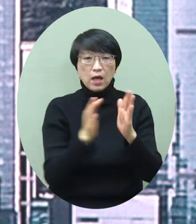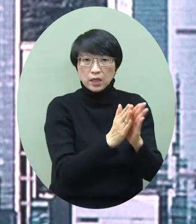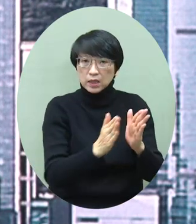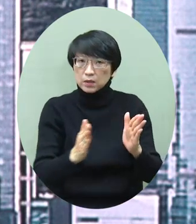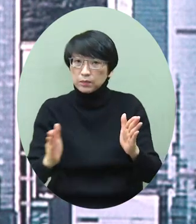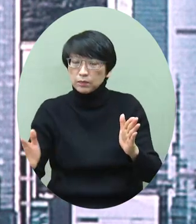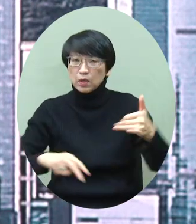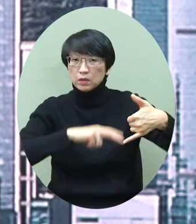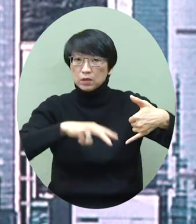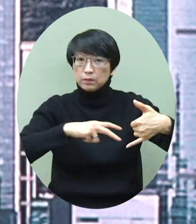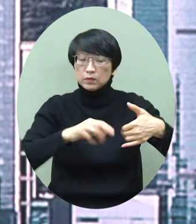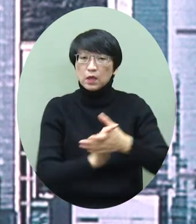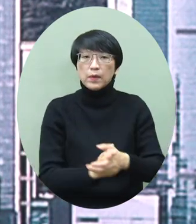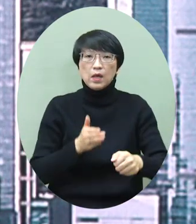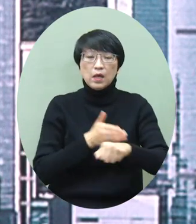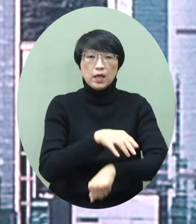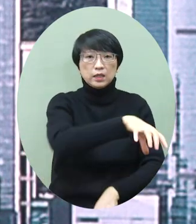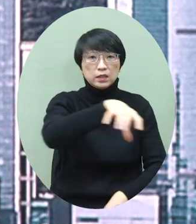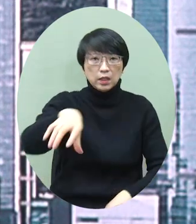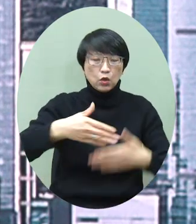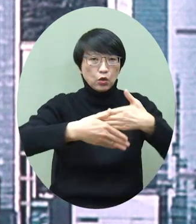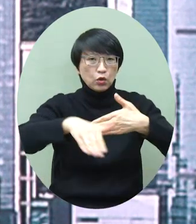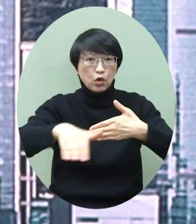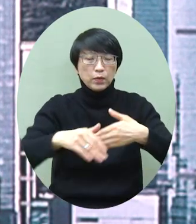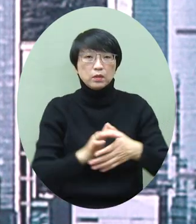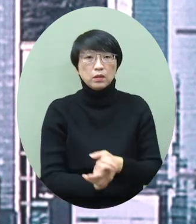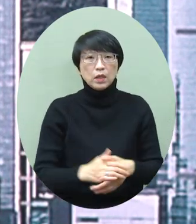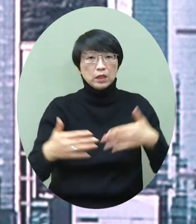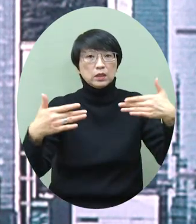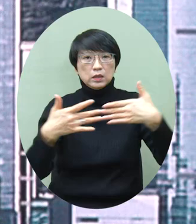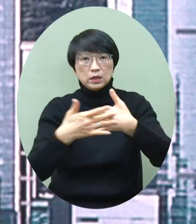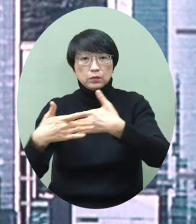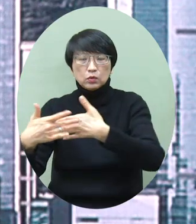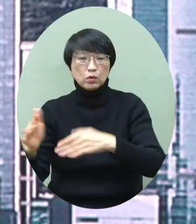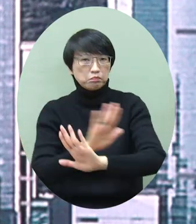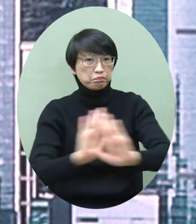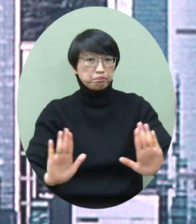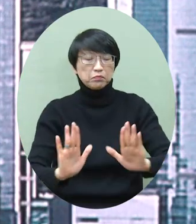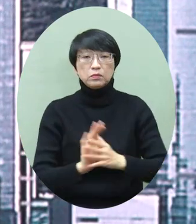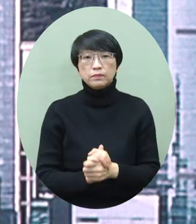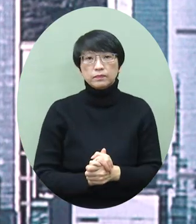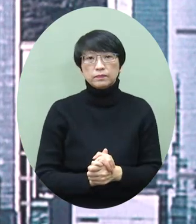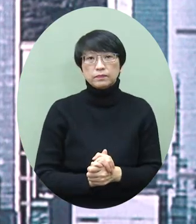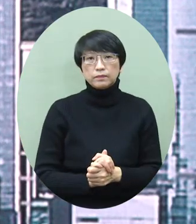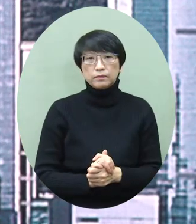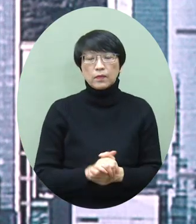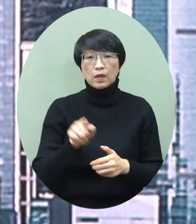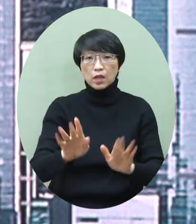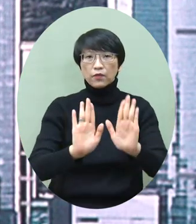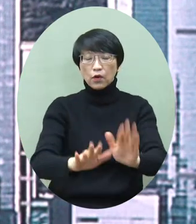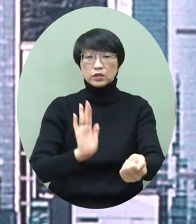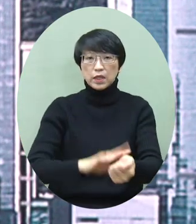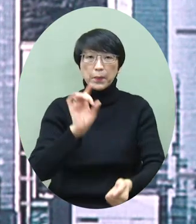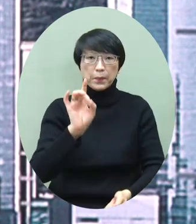係唔會去到呢個社區裏邊咧係有呢個嘅接觸，咁啊從而咧避免呢啲嘅病毒